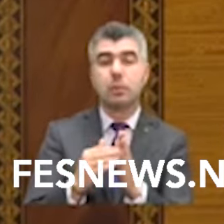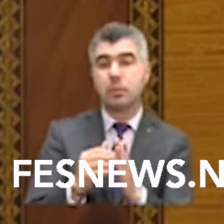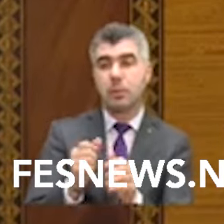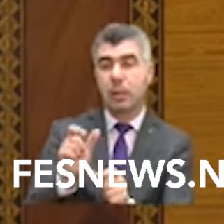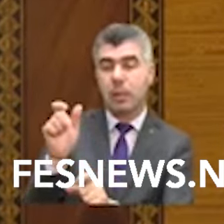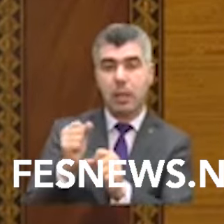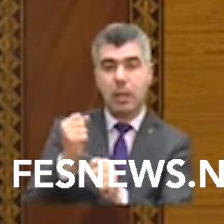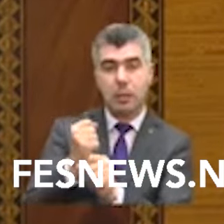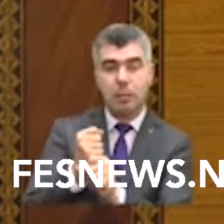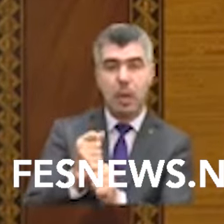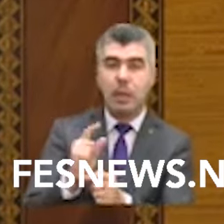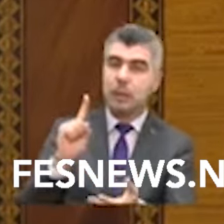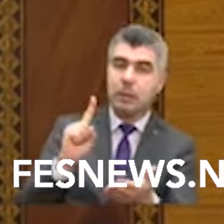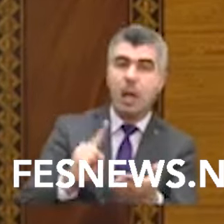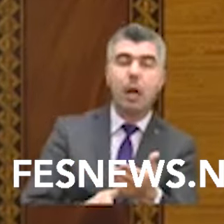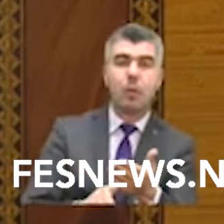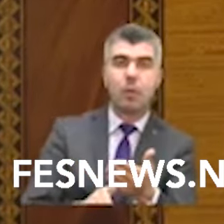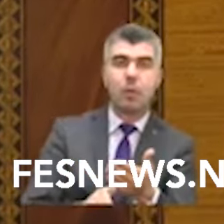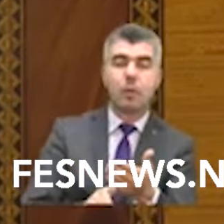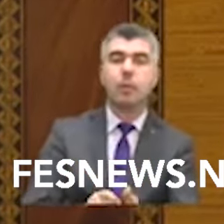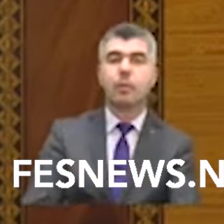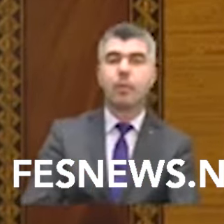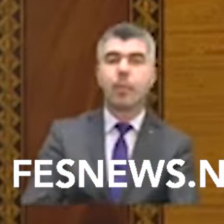كان ضروري